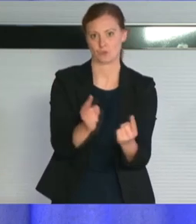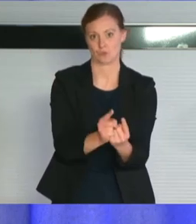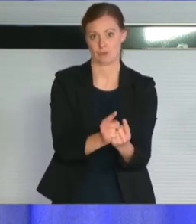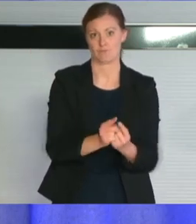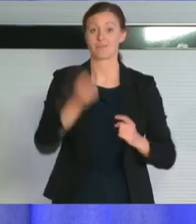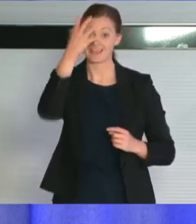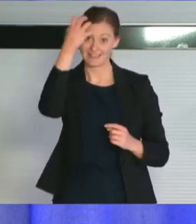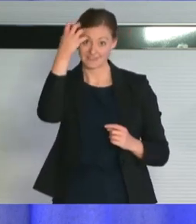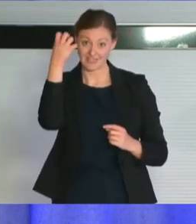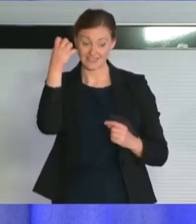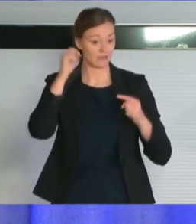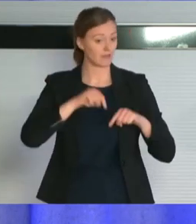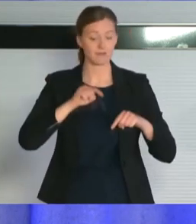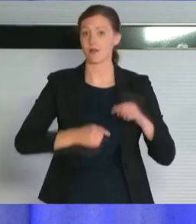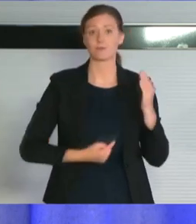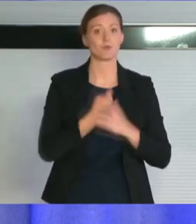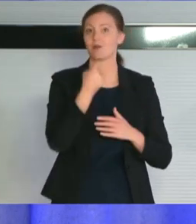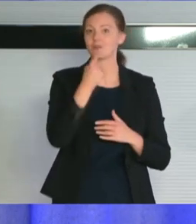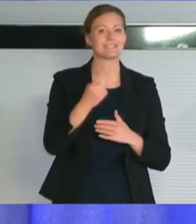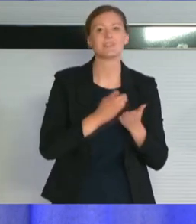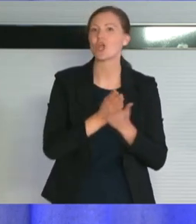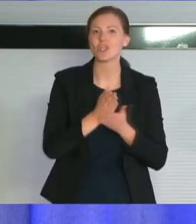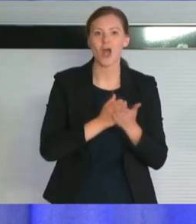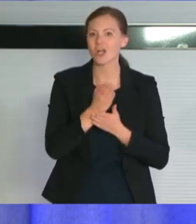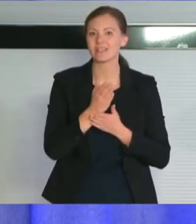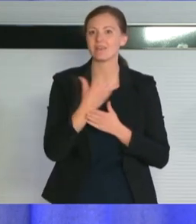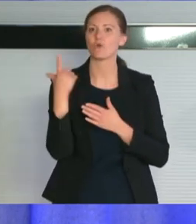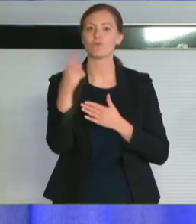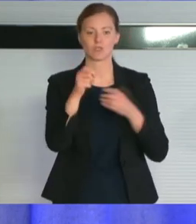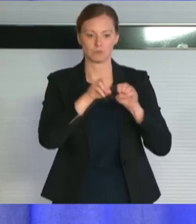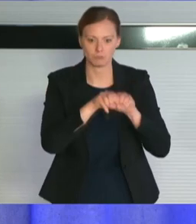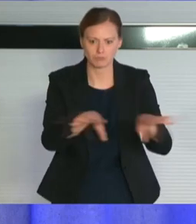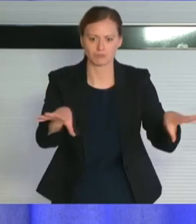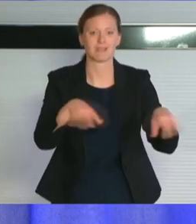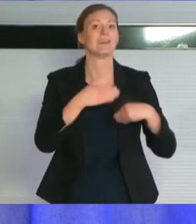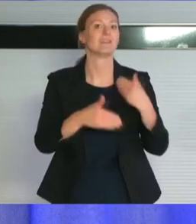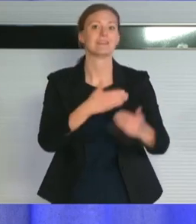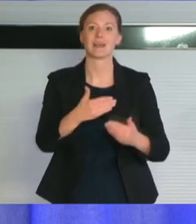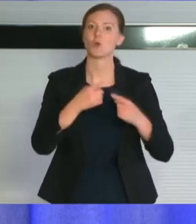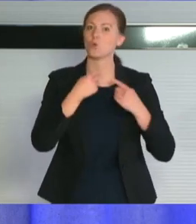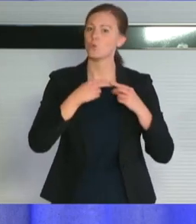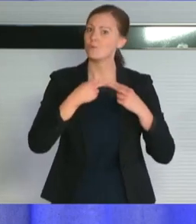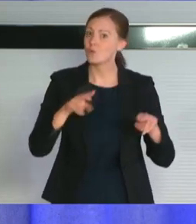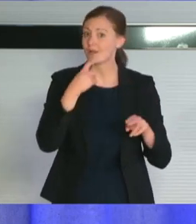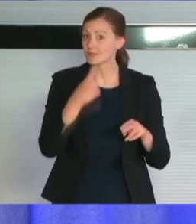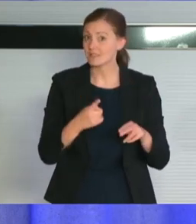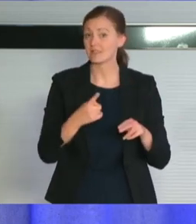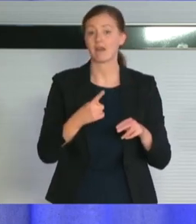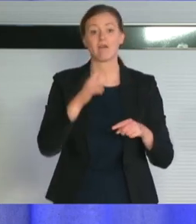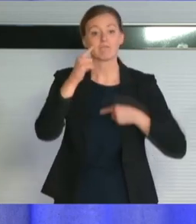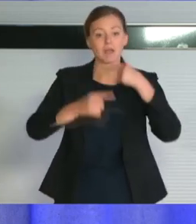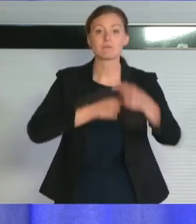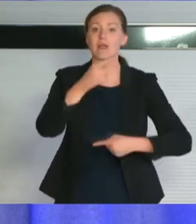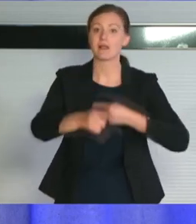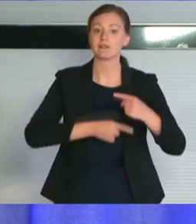Dessverre så er det altså ikke i dag mulig å si nøyaktig hvor raskt smitten sprer seg. Det vil enda ta noen dager før vi ser